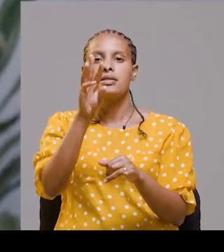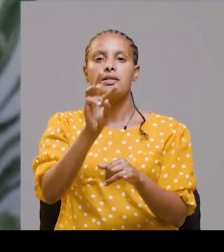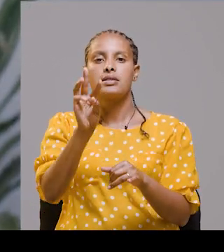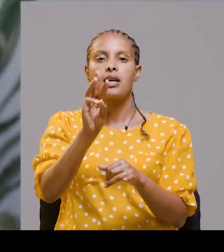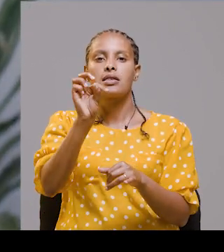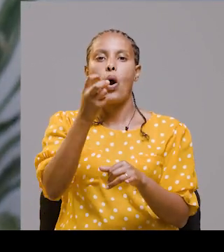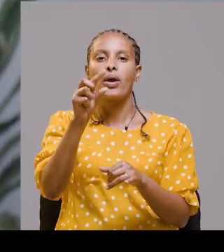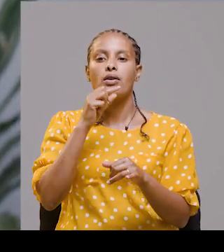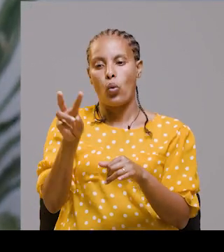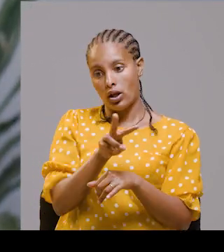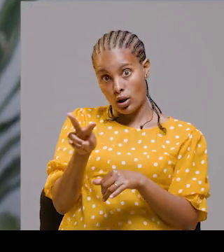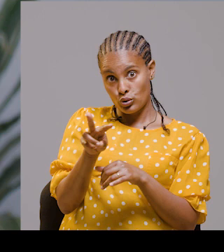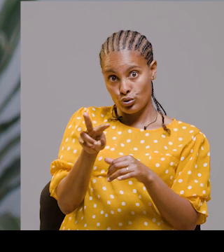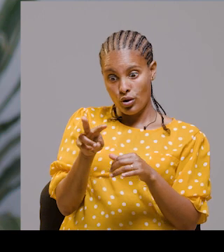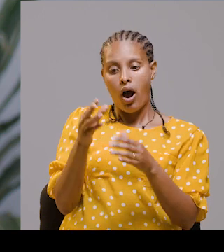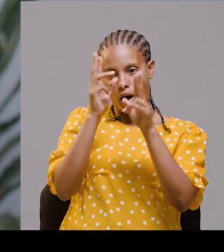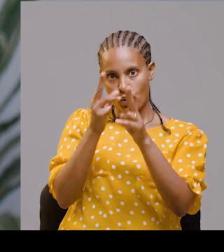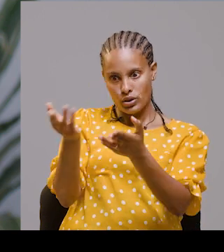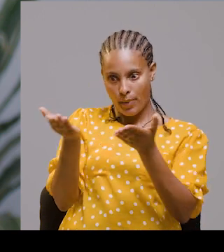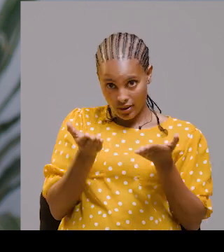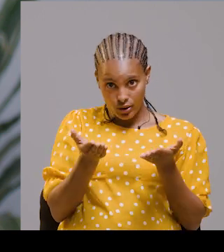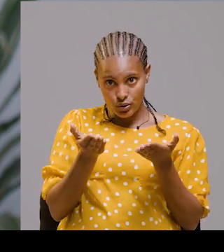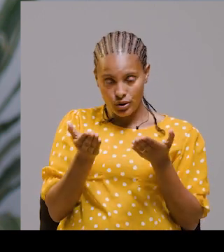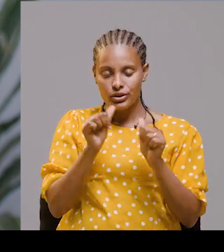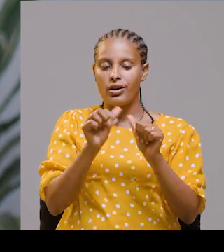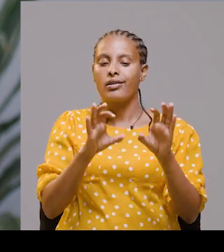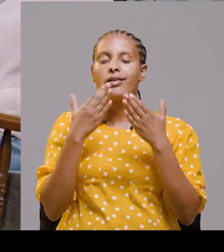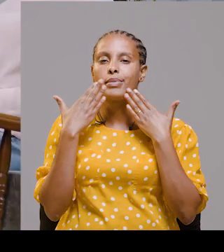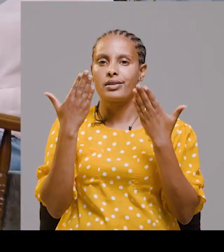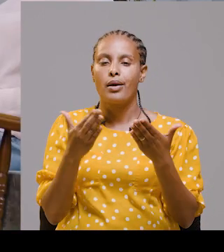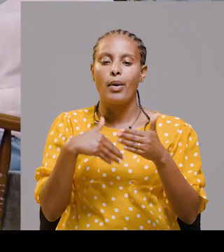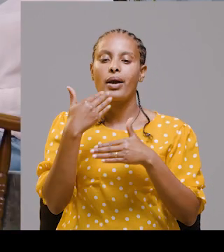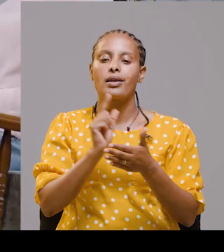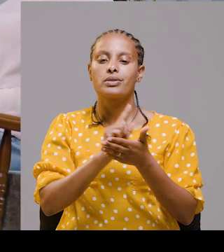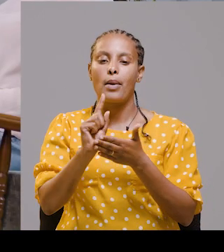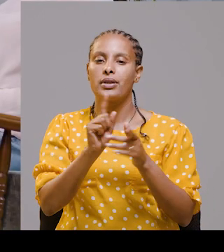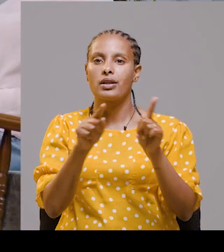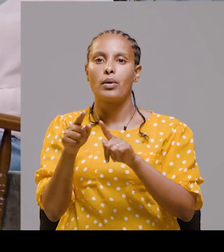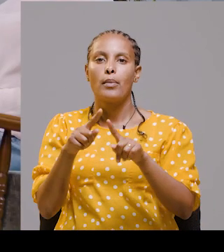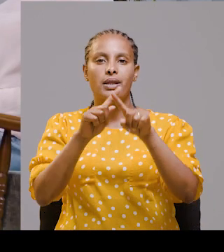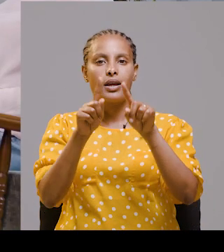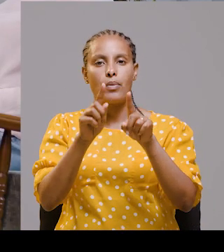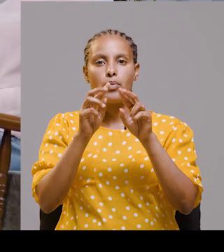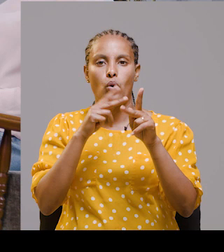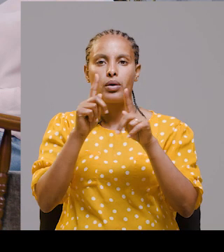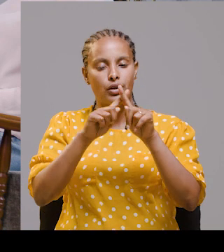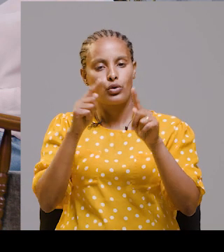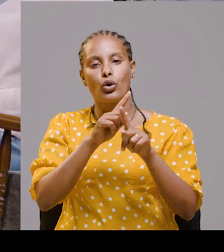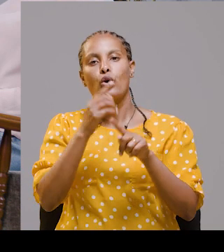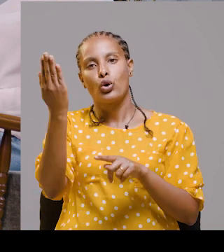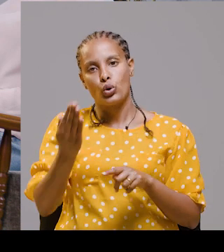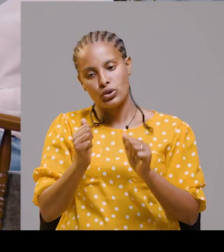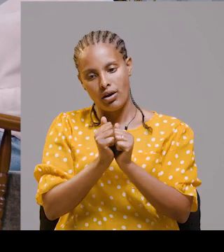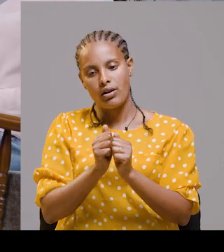ስም ሁለታችሁንም እዚህ አክብራችሁን ስለመጣችሁ እጅግ አድርገን እናመሰግናለን። በሚቀጥለው ሳምንት ደግሞ በተለየ ፕሮግራም ከተለያዩ እንግዶች